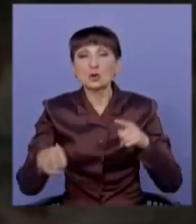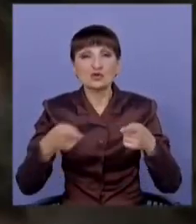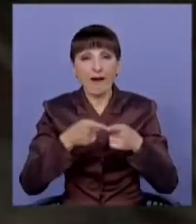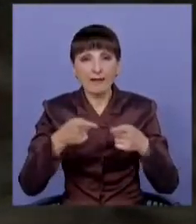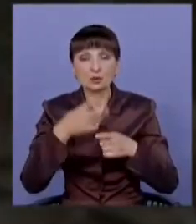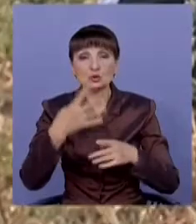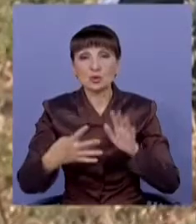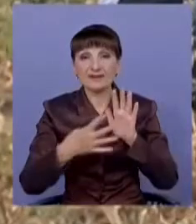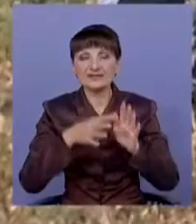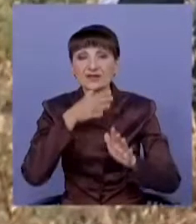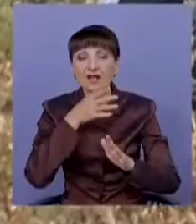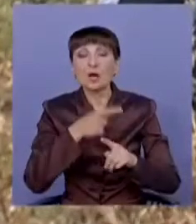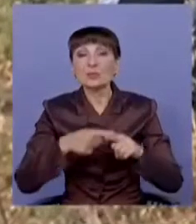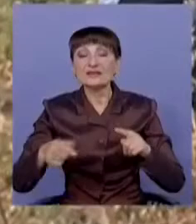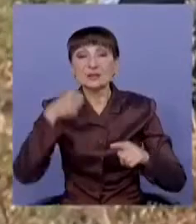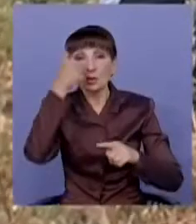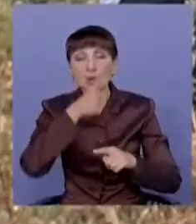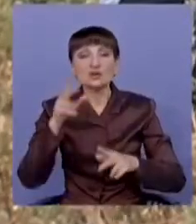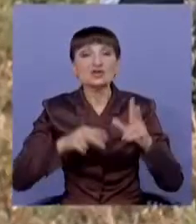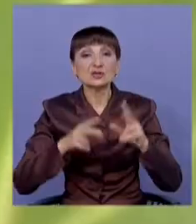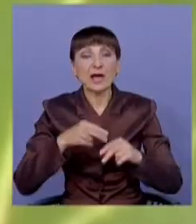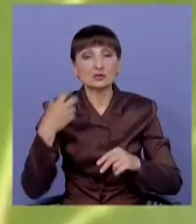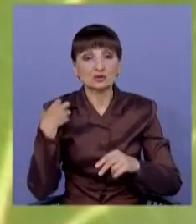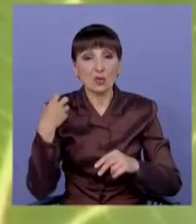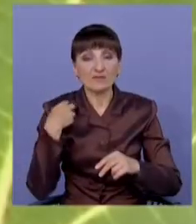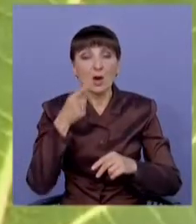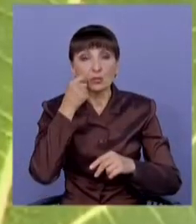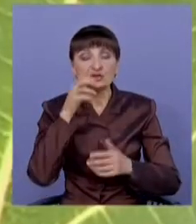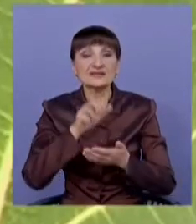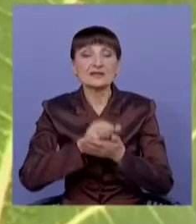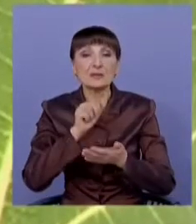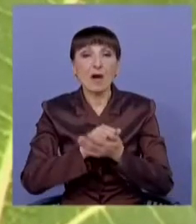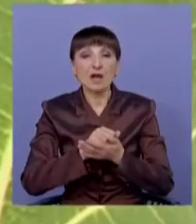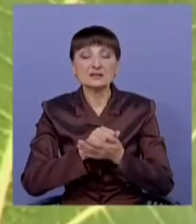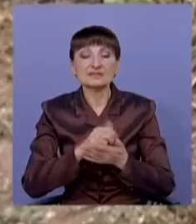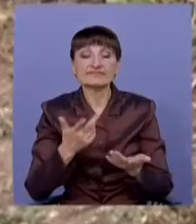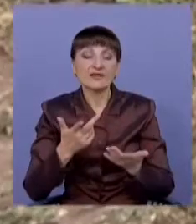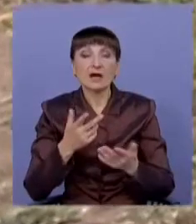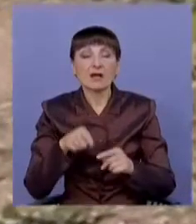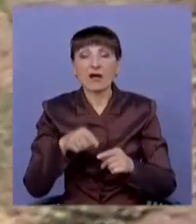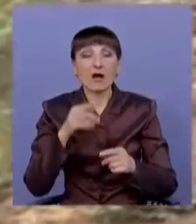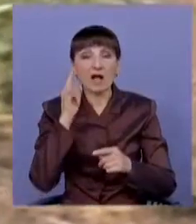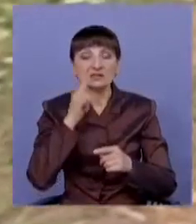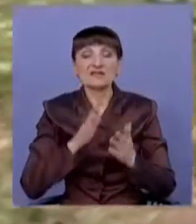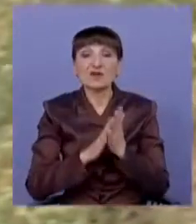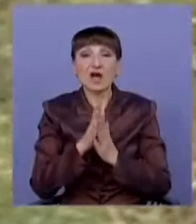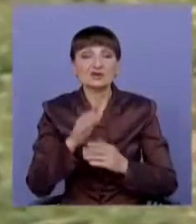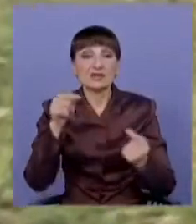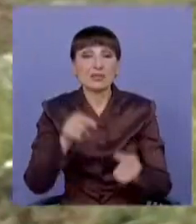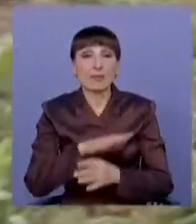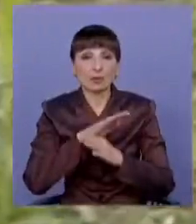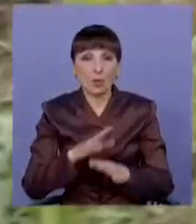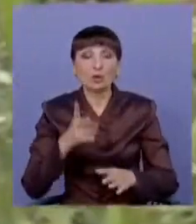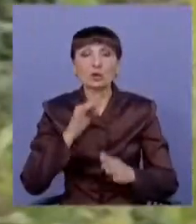на 49 лет. Но последние годы, считают местные чиновники, Аксакал занимается культурами, неблагоприятными для выращивания в регионе.